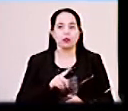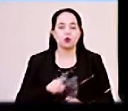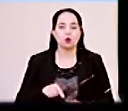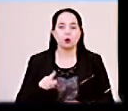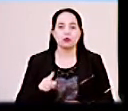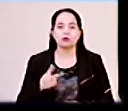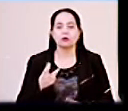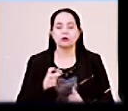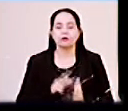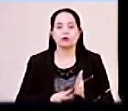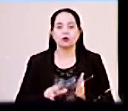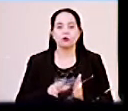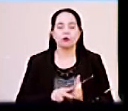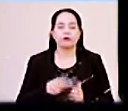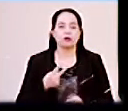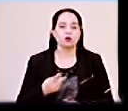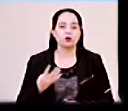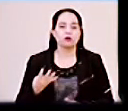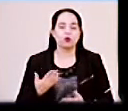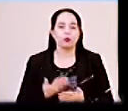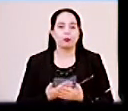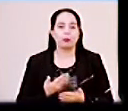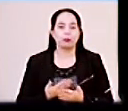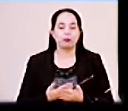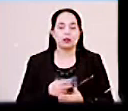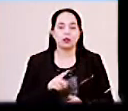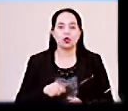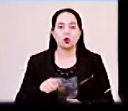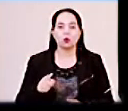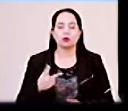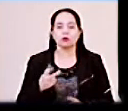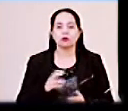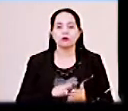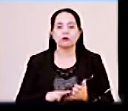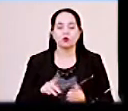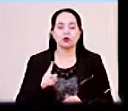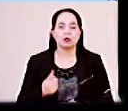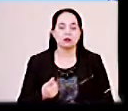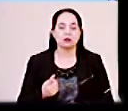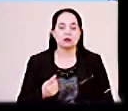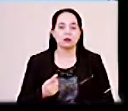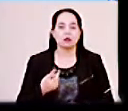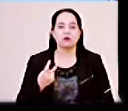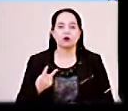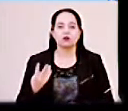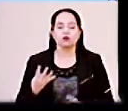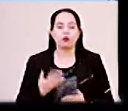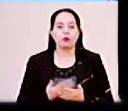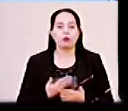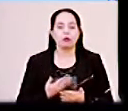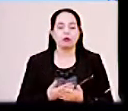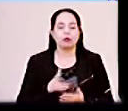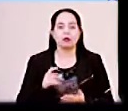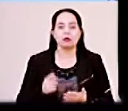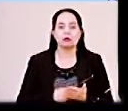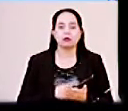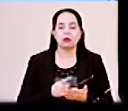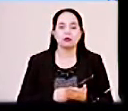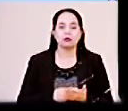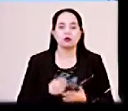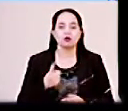Номер 388, второй, четвертый пример. Номер 391, второй, четвертый пример. На